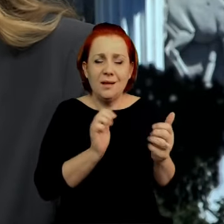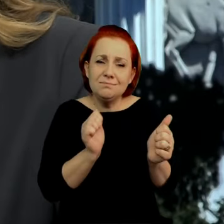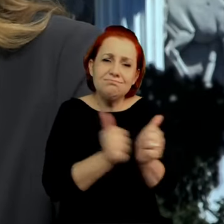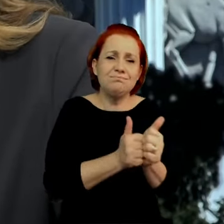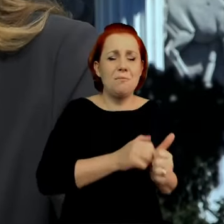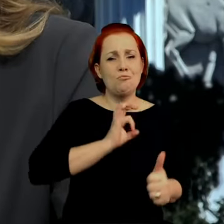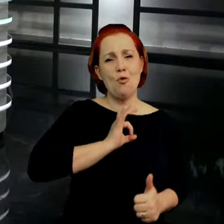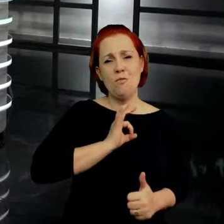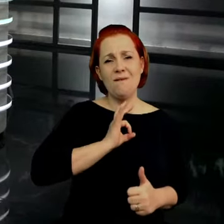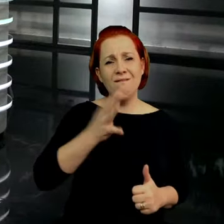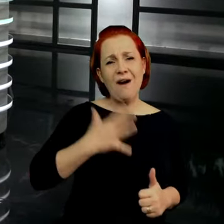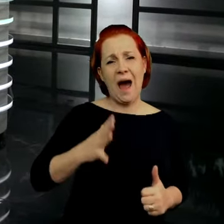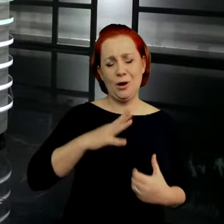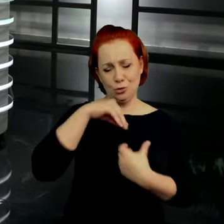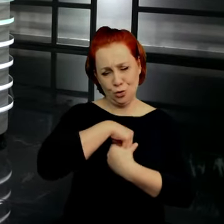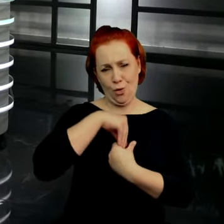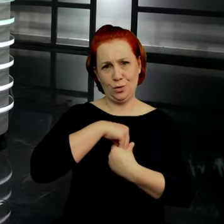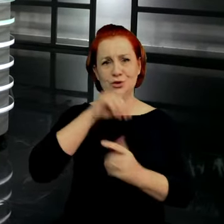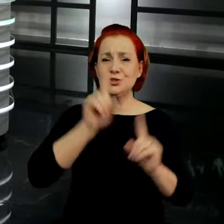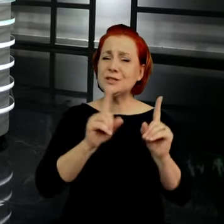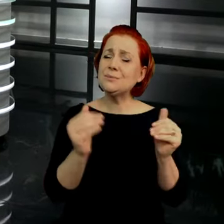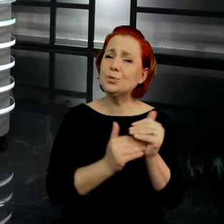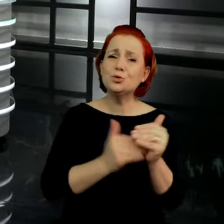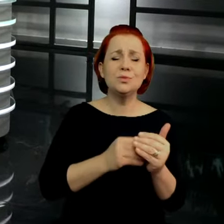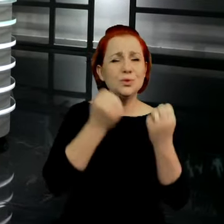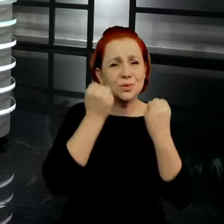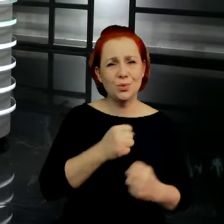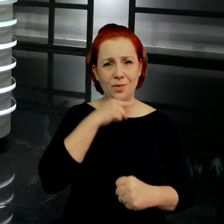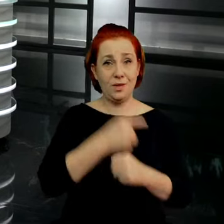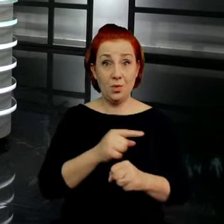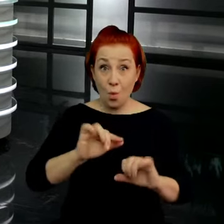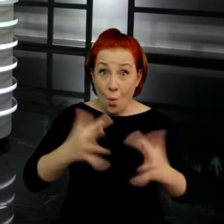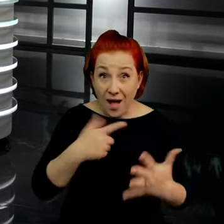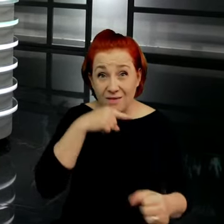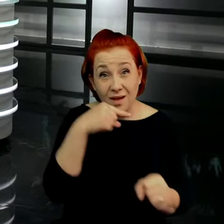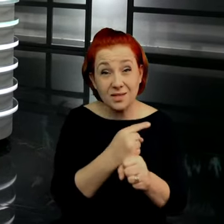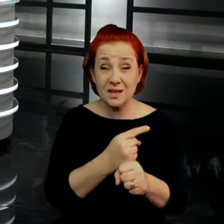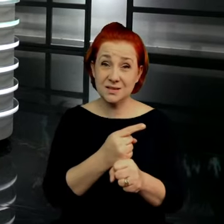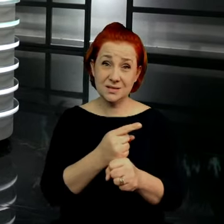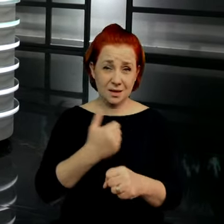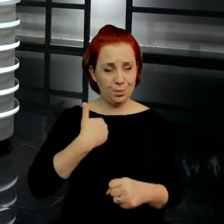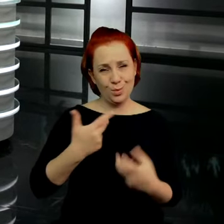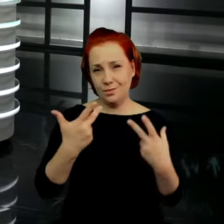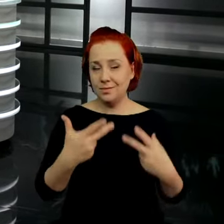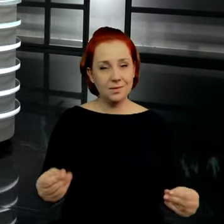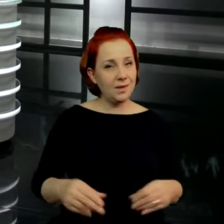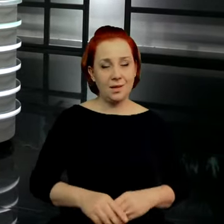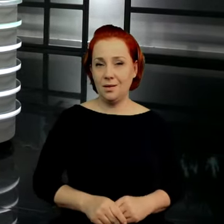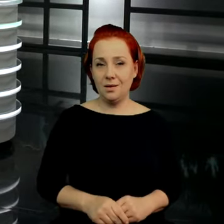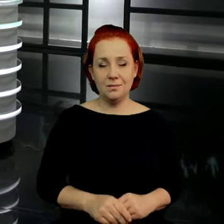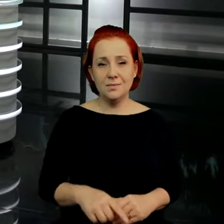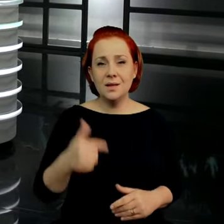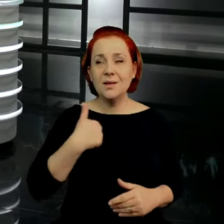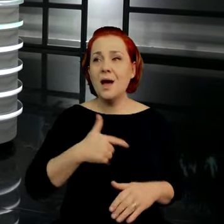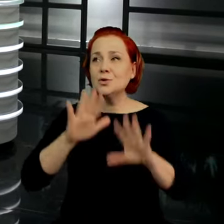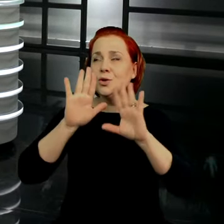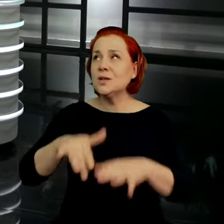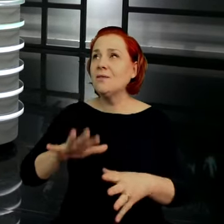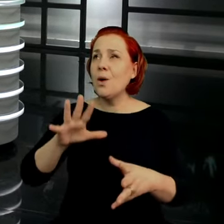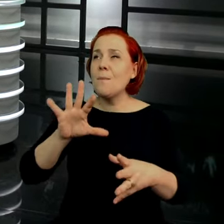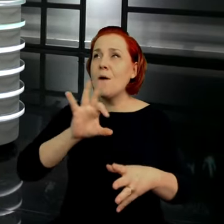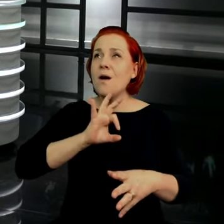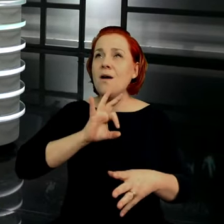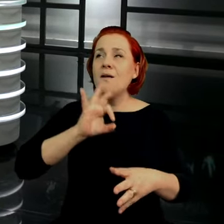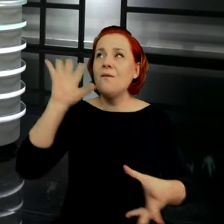podjąć taką trudną decyzję. To nie była łatwa decyzja. To nie była łatwa decyzja. Zostawiłam naprawdę 2,5 roku pracy serca za